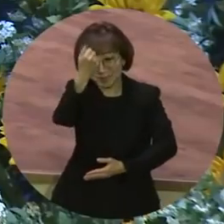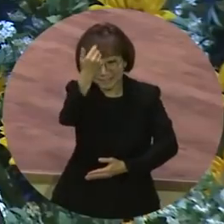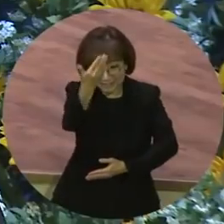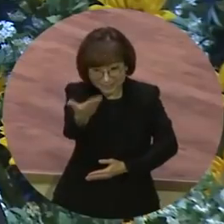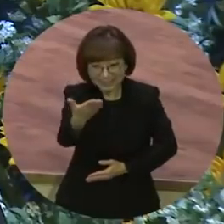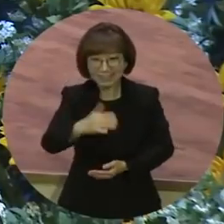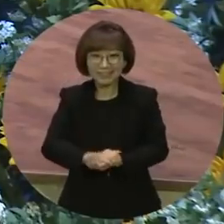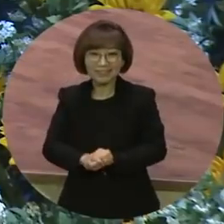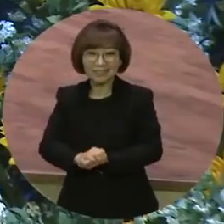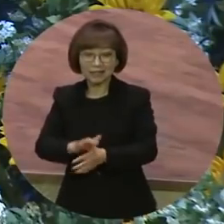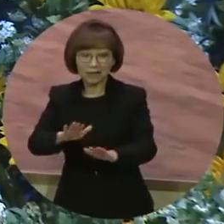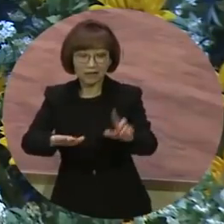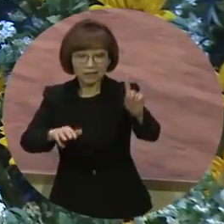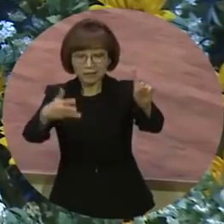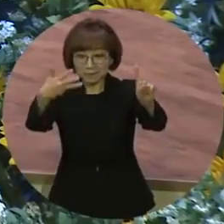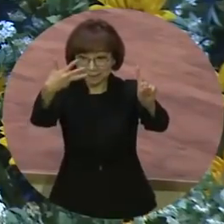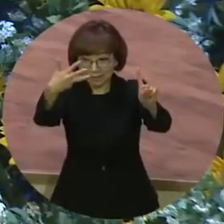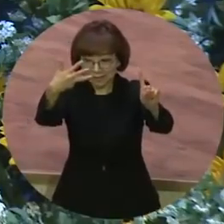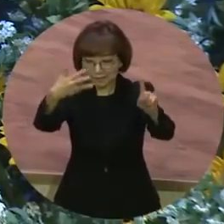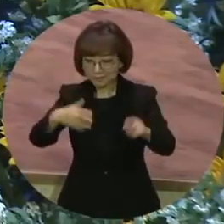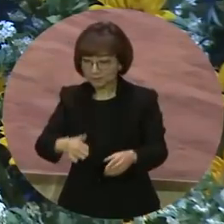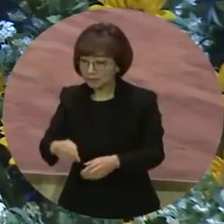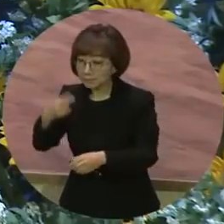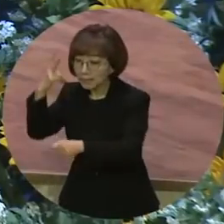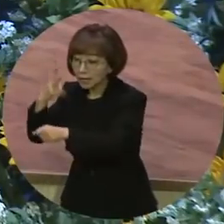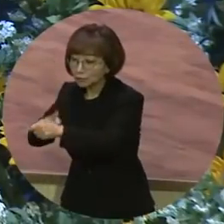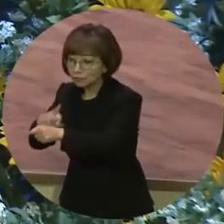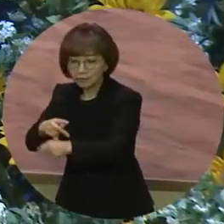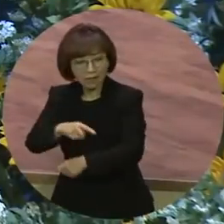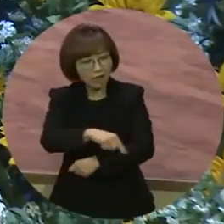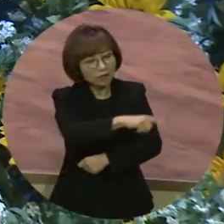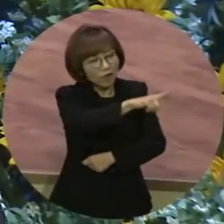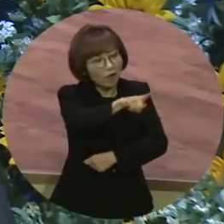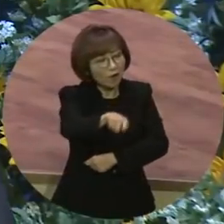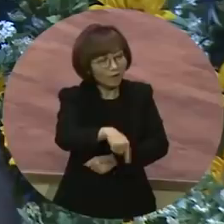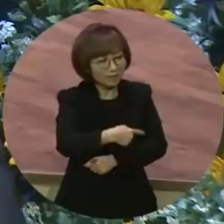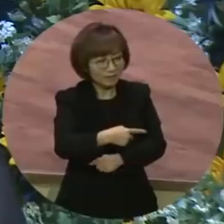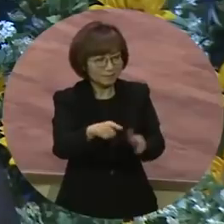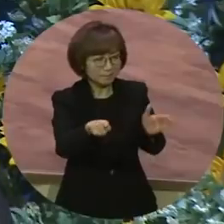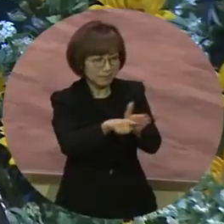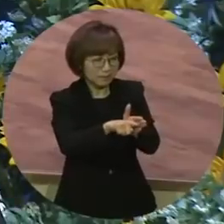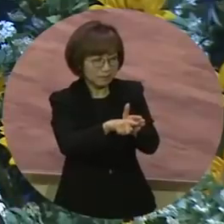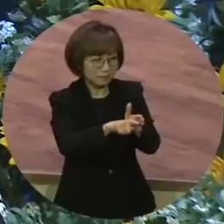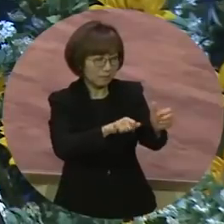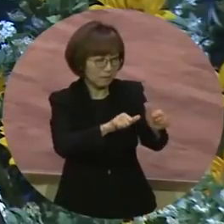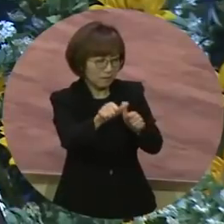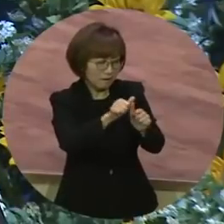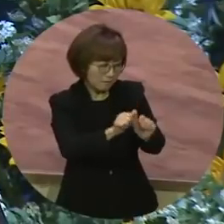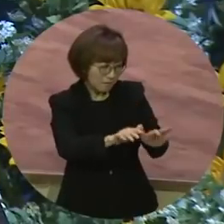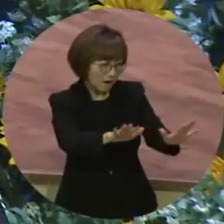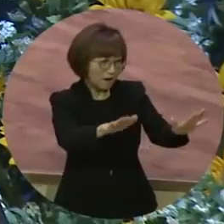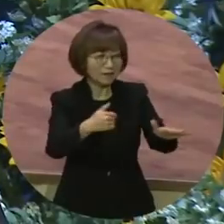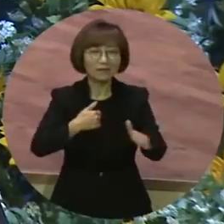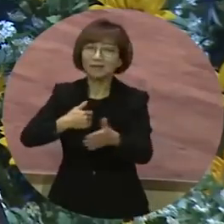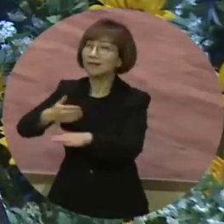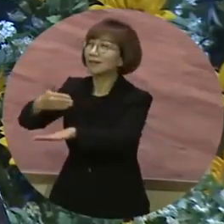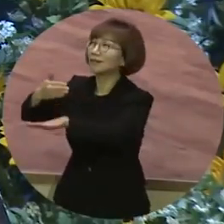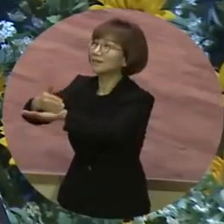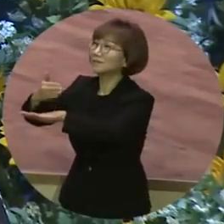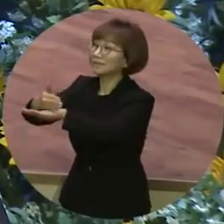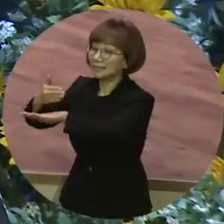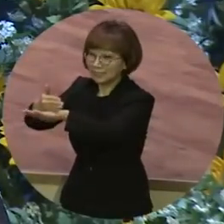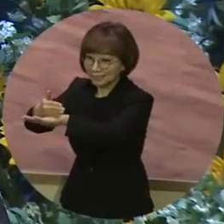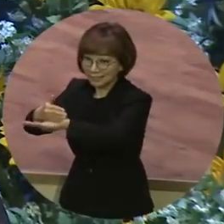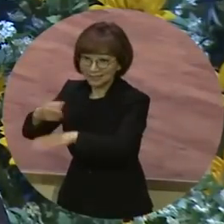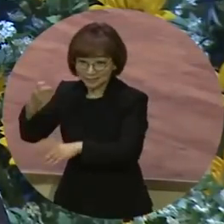8절에 보면 사도 바울이 로마 교회 성도들의 믿음이 온 세상에 전파됨을 보면서 하나님께 감사했습니다. 그리고 12절에